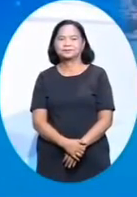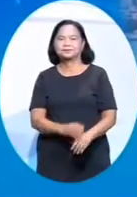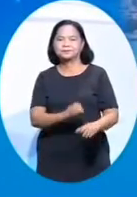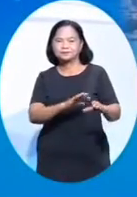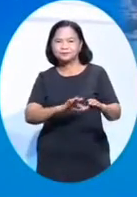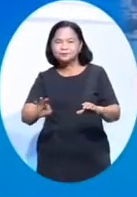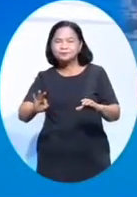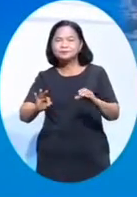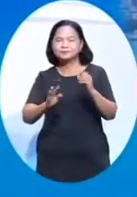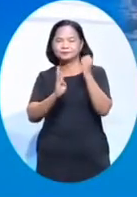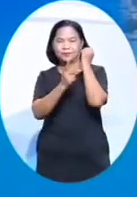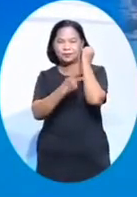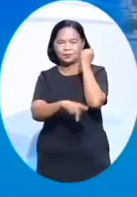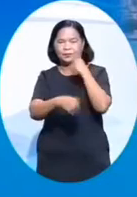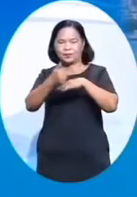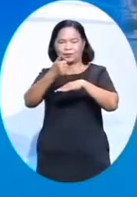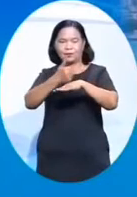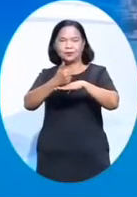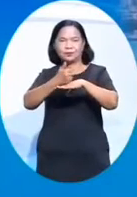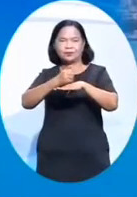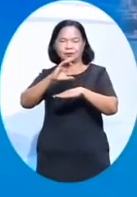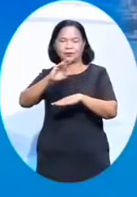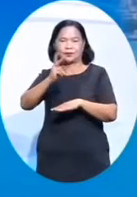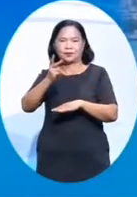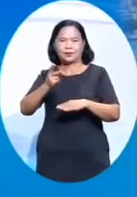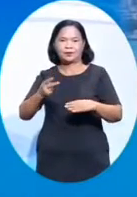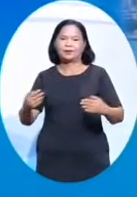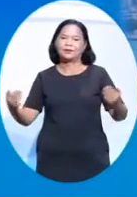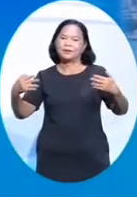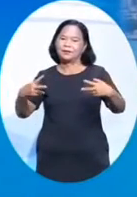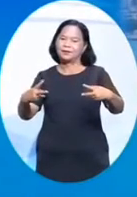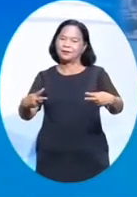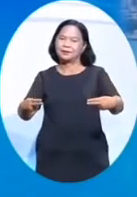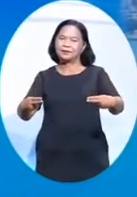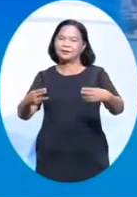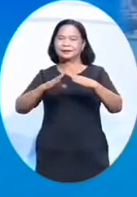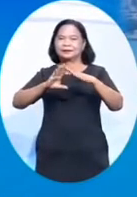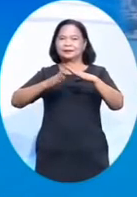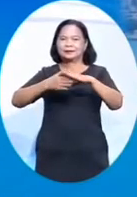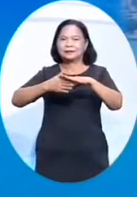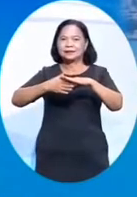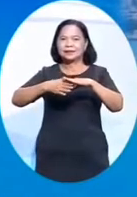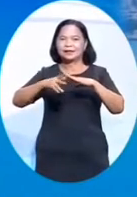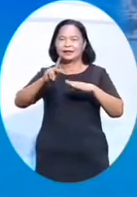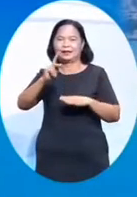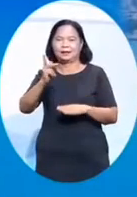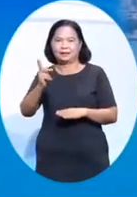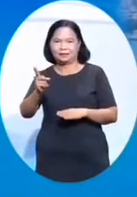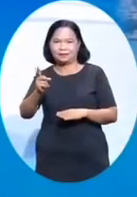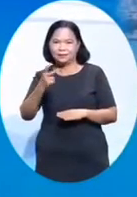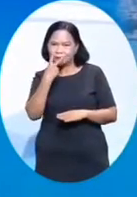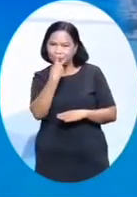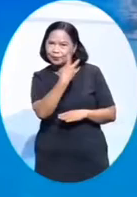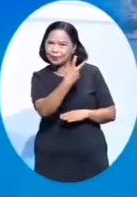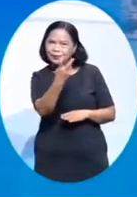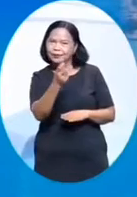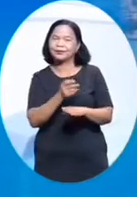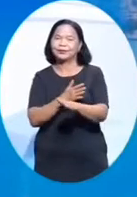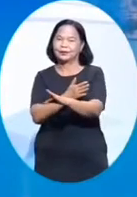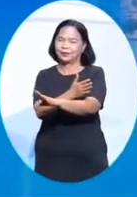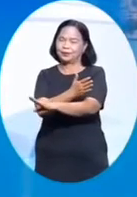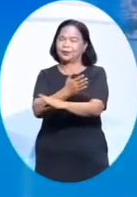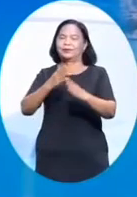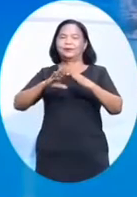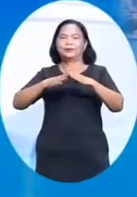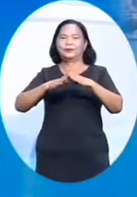Trong chuyến công tác tại Bình Phước, Thủ tướng Chính phủ Phạm Minh Chính đã tham dự lễ khánh thành nhà máy Hayat Kim Gia và khảo sát quy hoạch giao thông tại tỉnh này. Nhà máy có